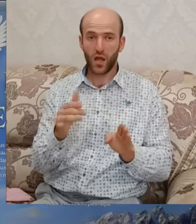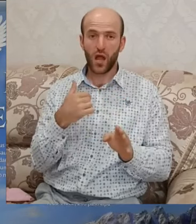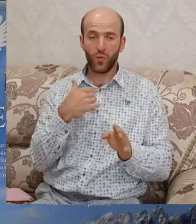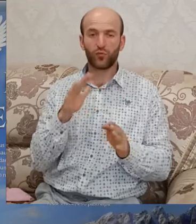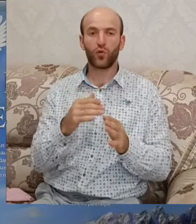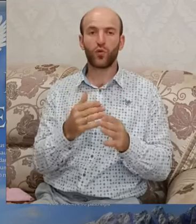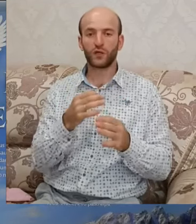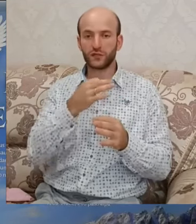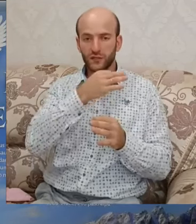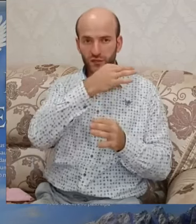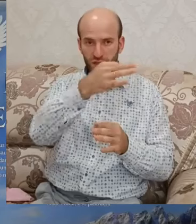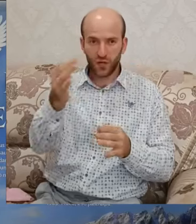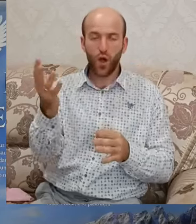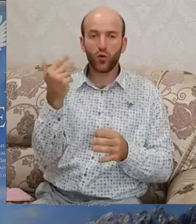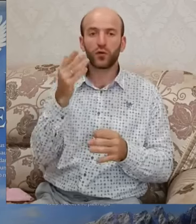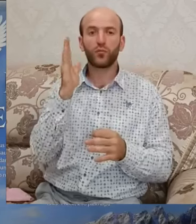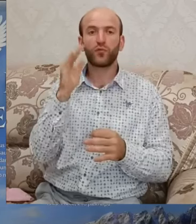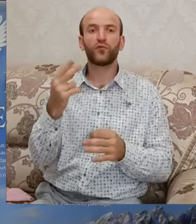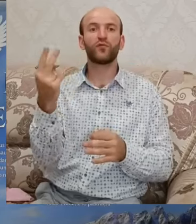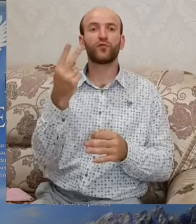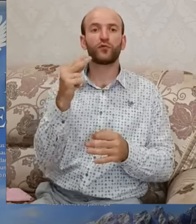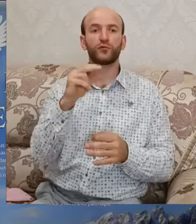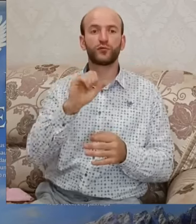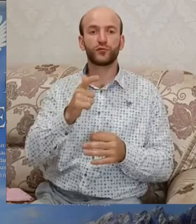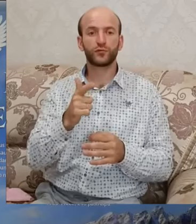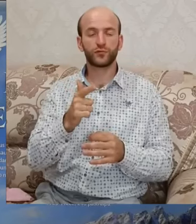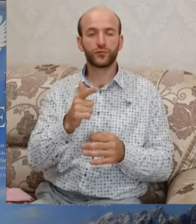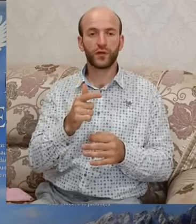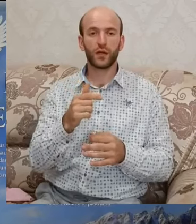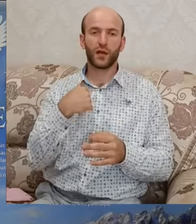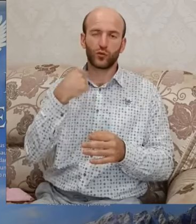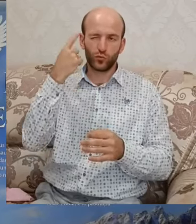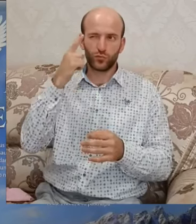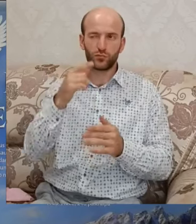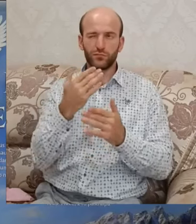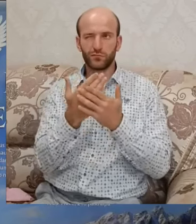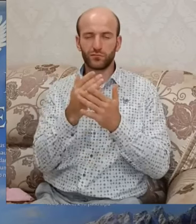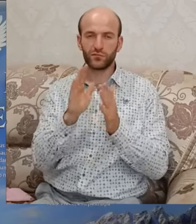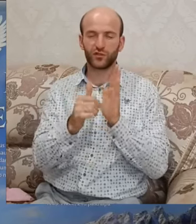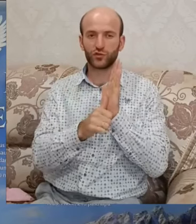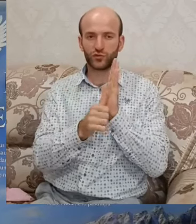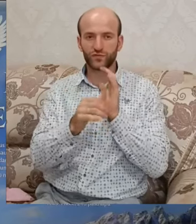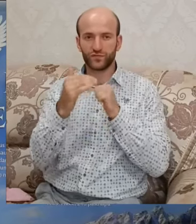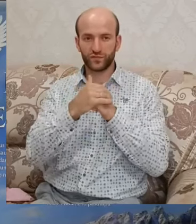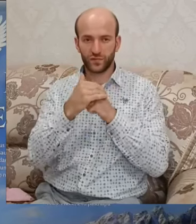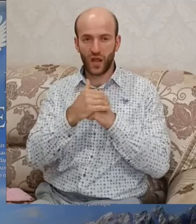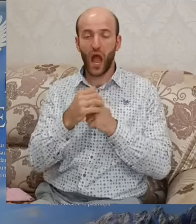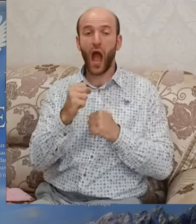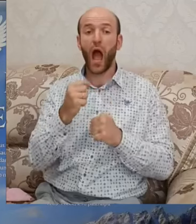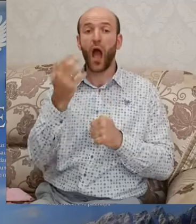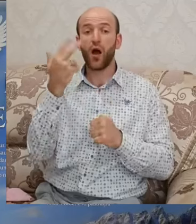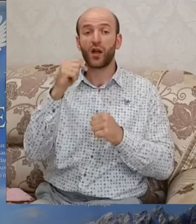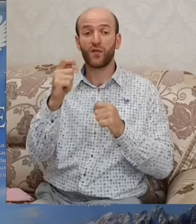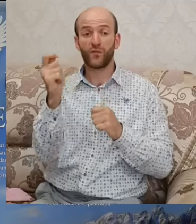часов. Ir sekmadienį tarnaimas bus 11 valandą. И воскресенье служение будет в 11